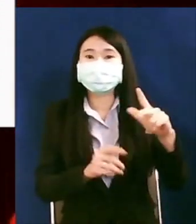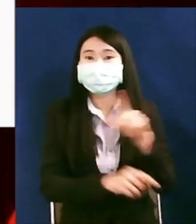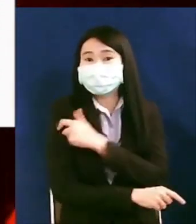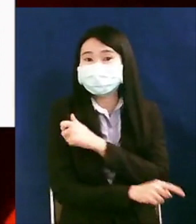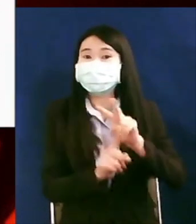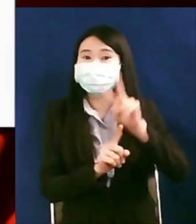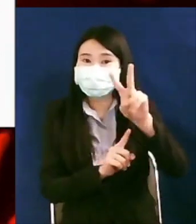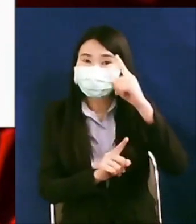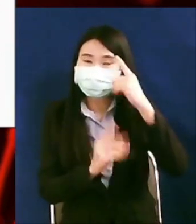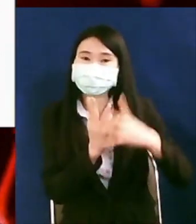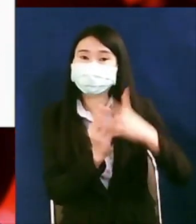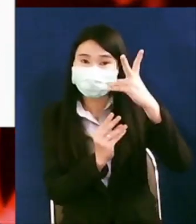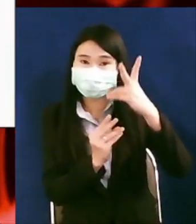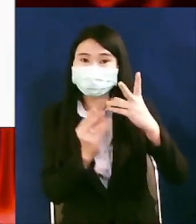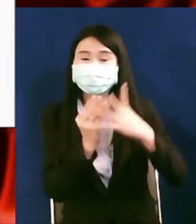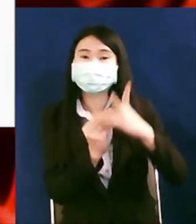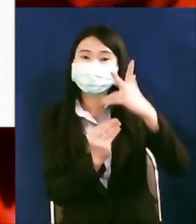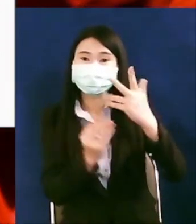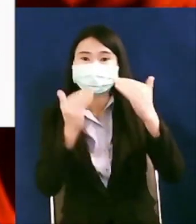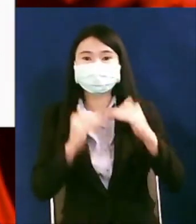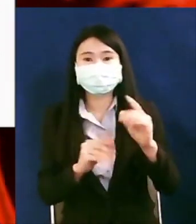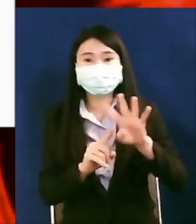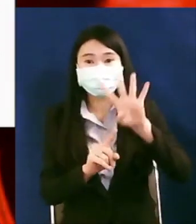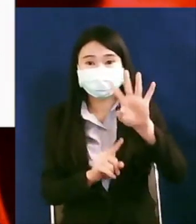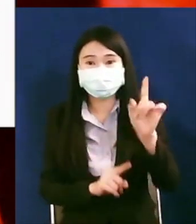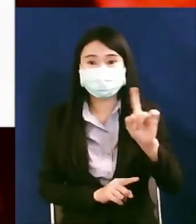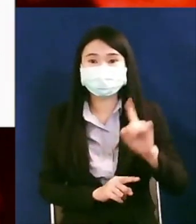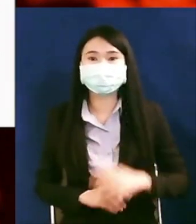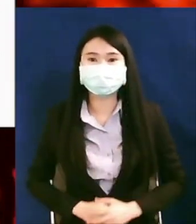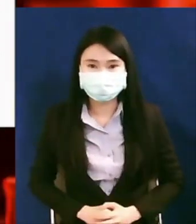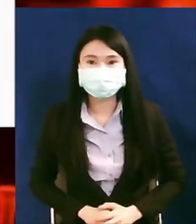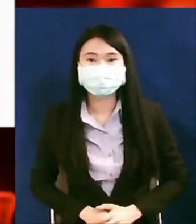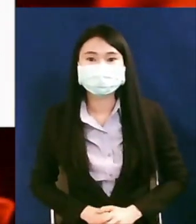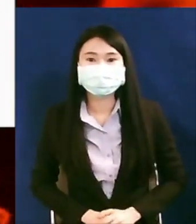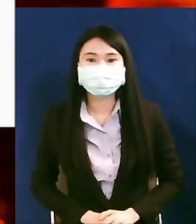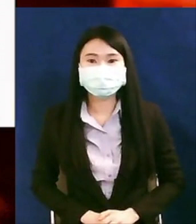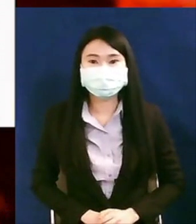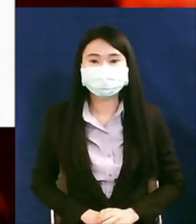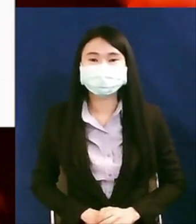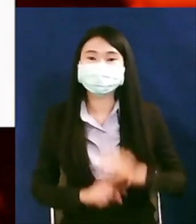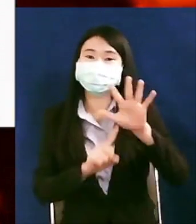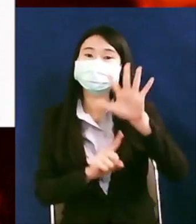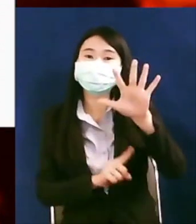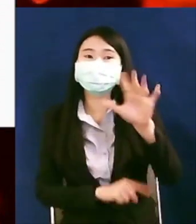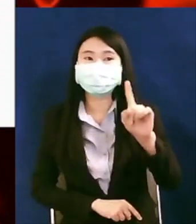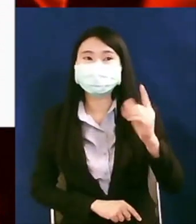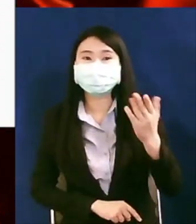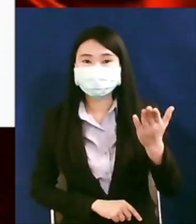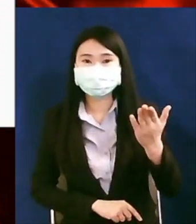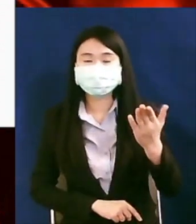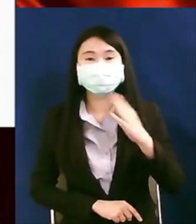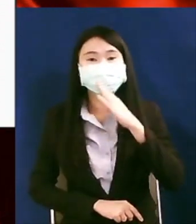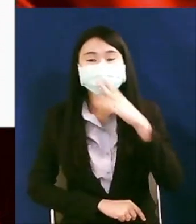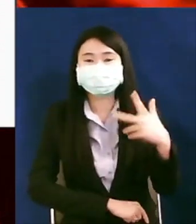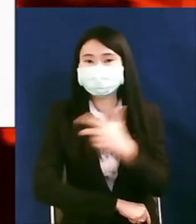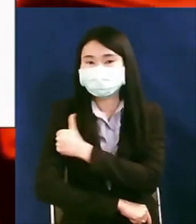นะครับแล้วก็แบบที่4นี่ก็คือไฟเซอร์2เข็มห่างกัน3สัปดาห์นะครับแล้วแบบที่5นี่ก็คือแอสตราเซเนกา